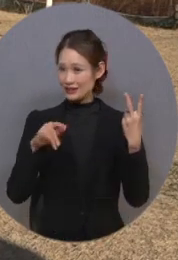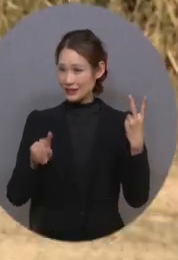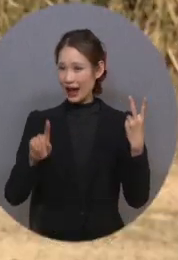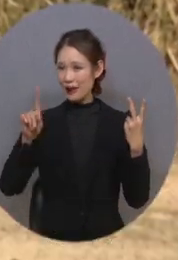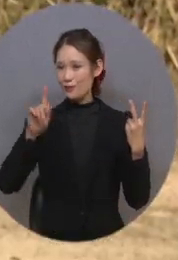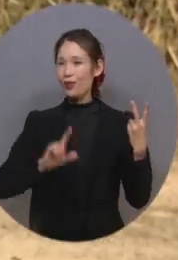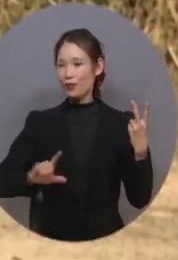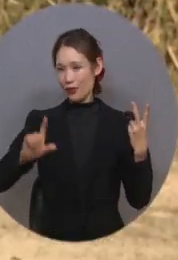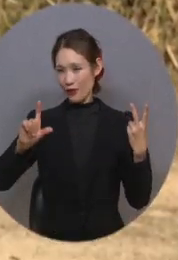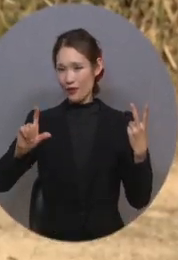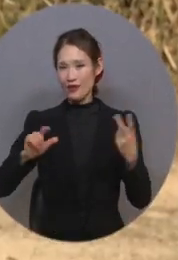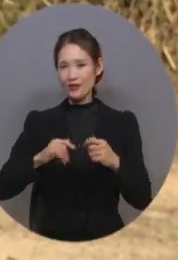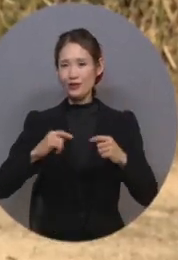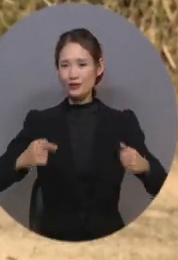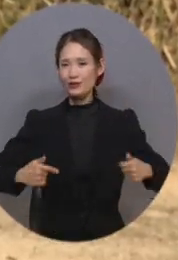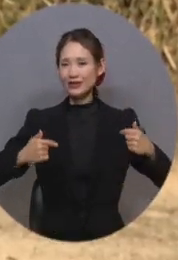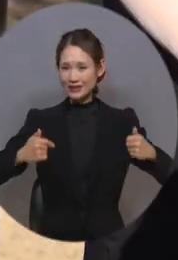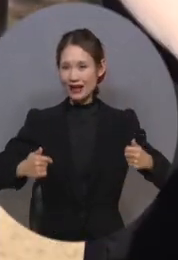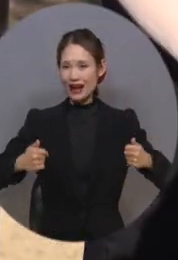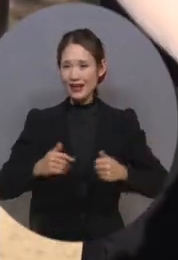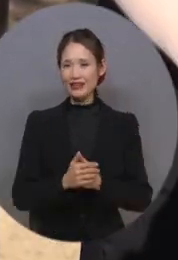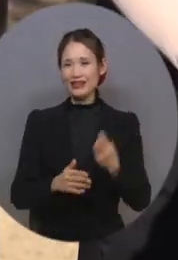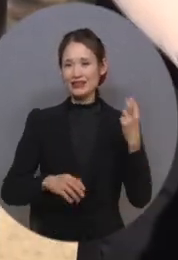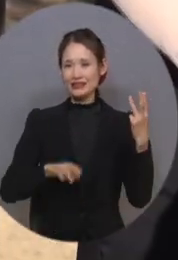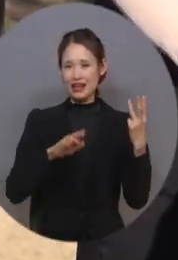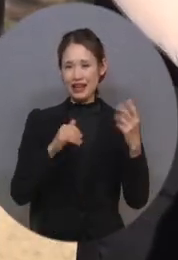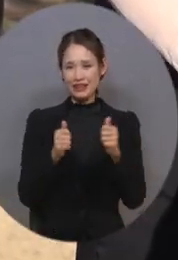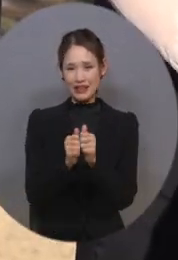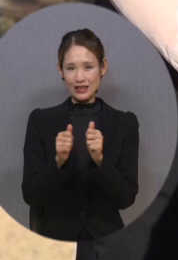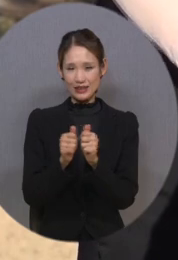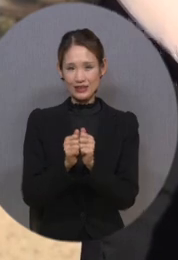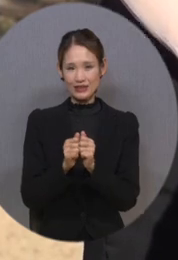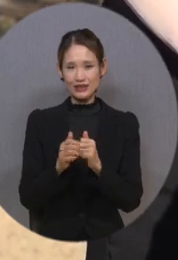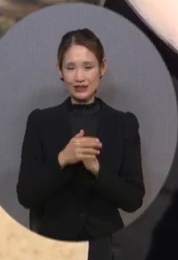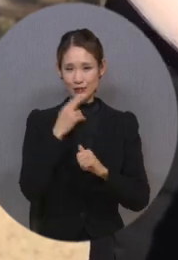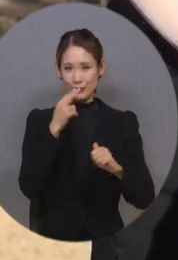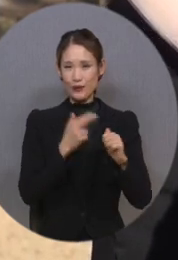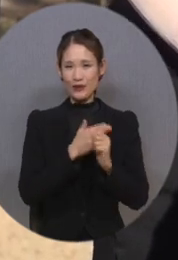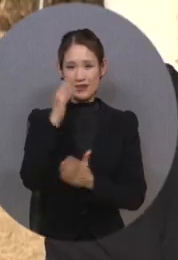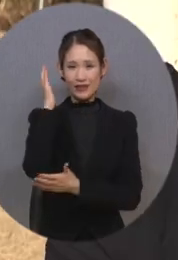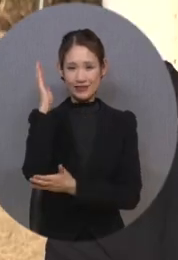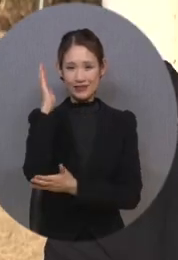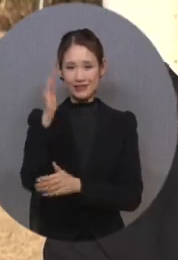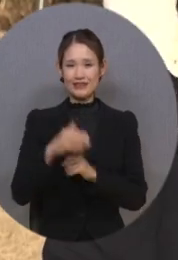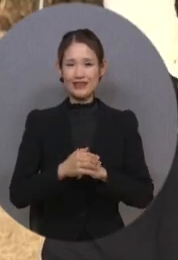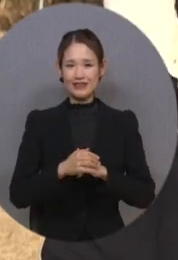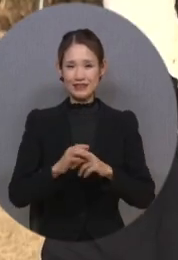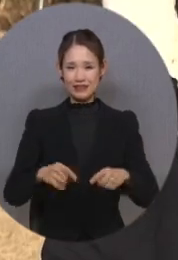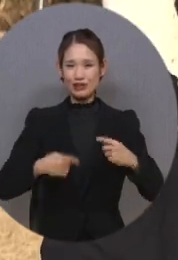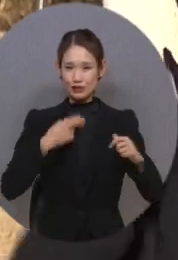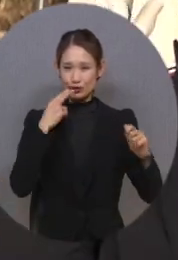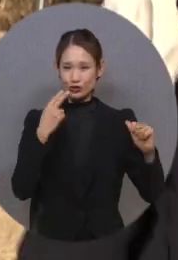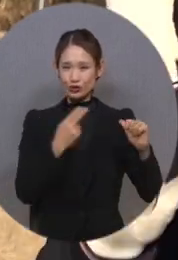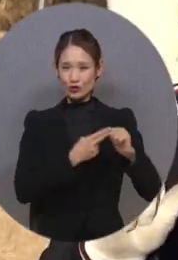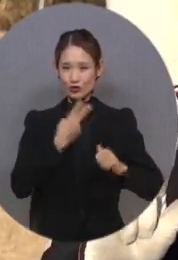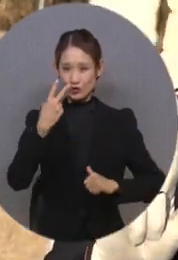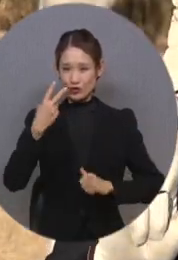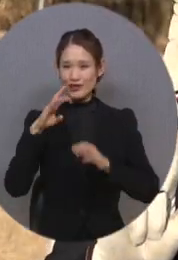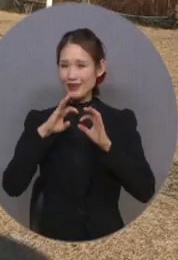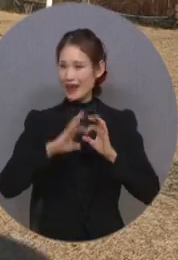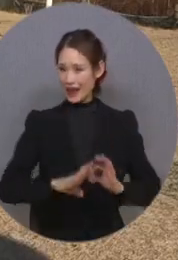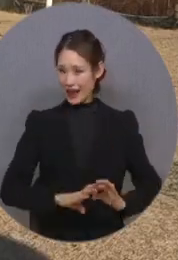자, 휠체어 탄 세 남자의 파크 골프 도전기 챌린저 2 계속